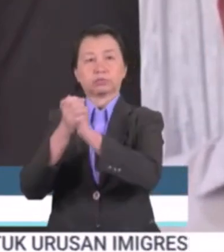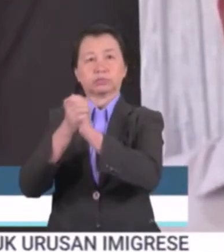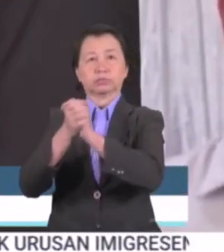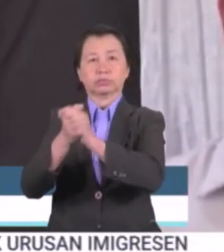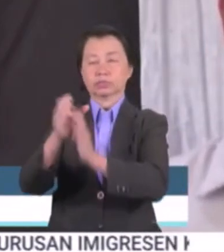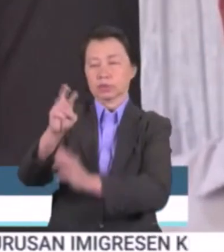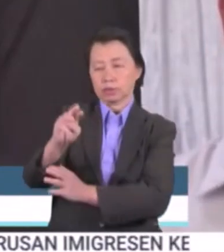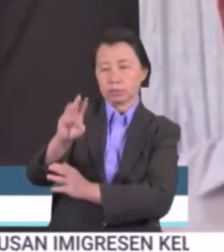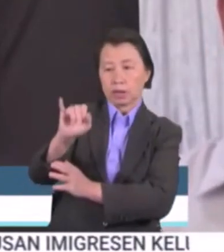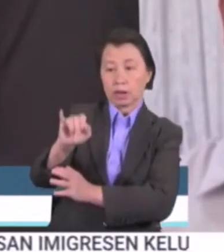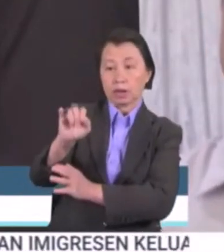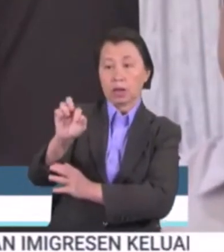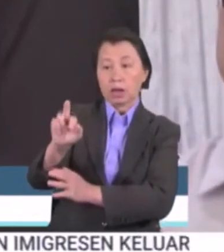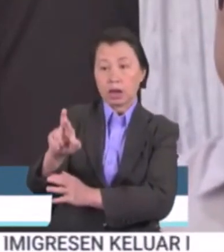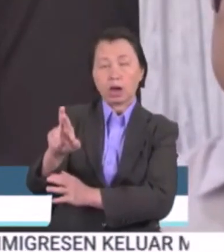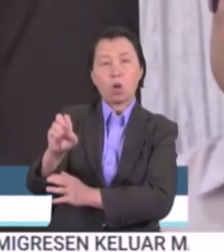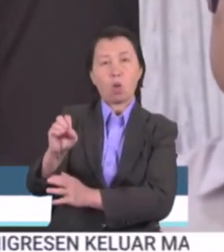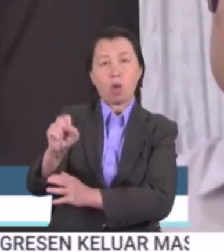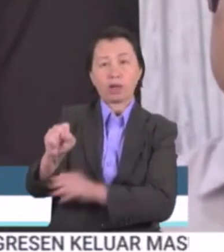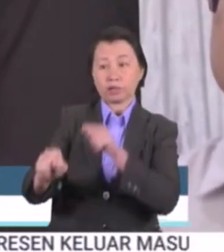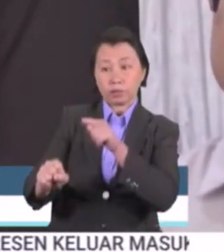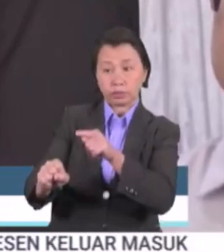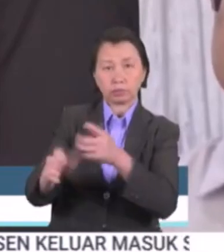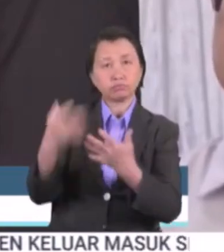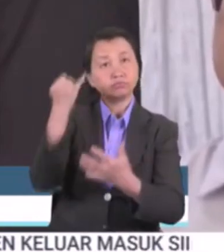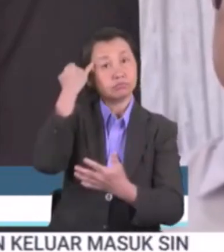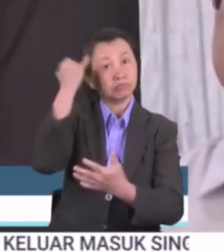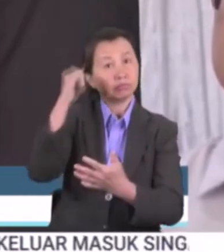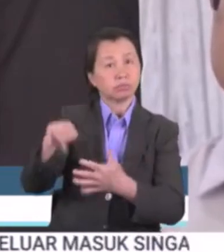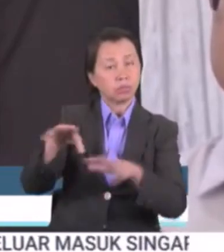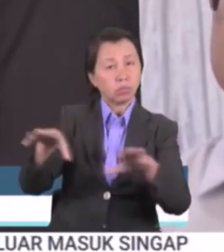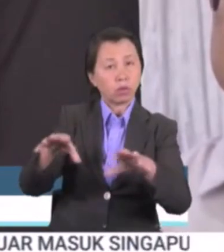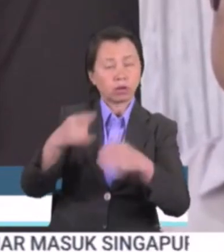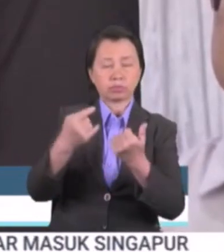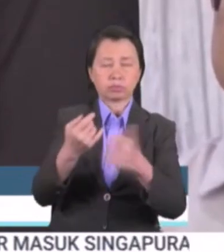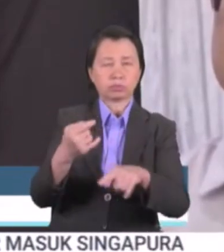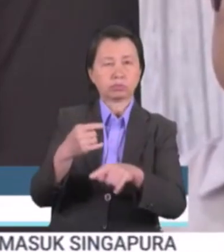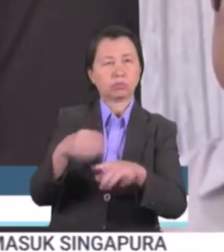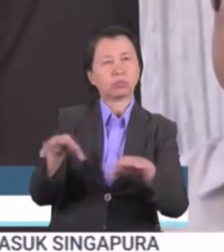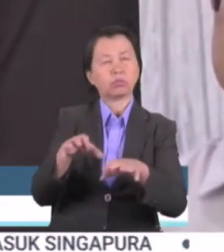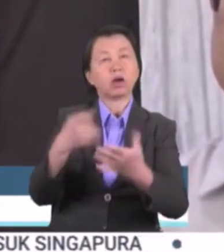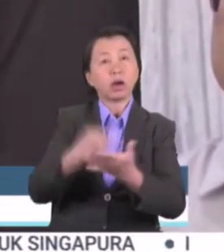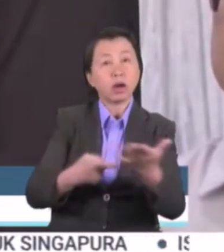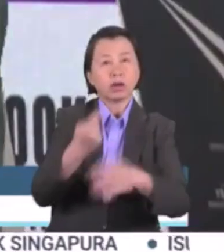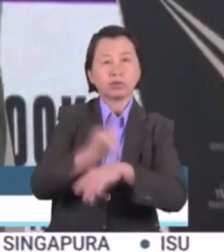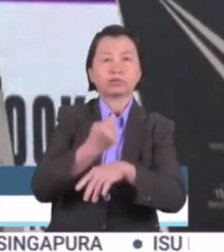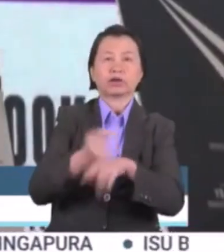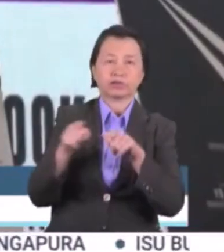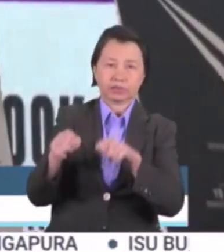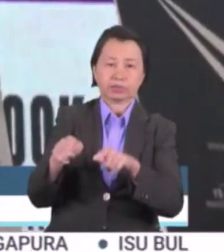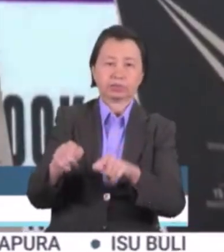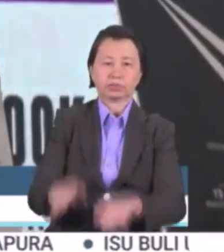kepada MIROS kerana mengambil inisiatif untuk melaksanakan tugas ini.